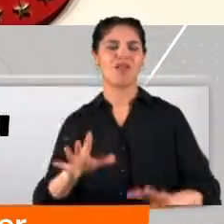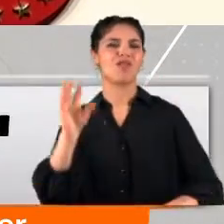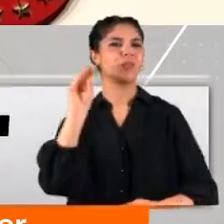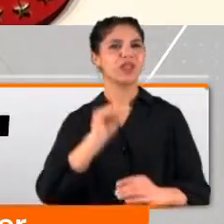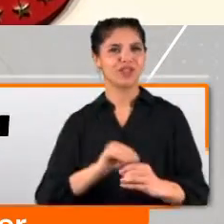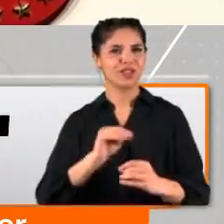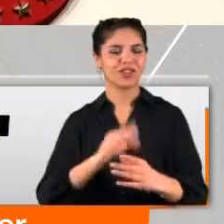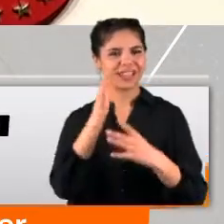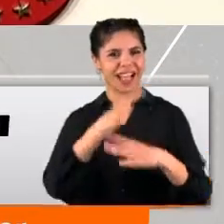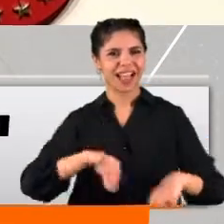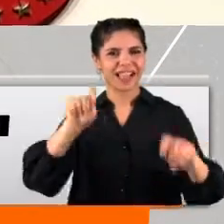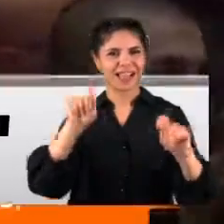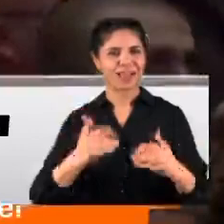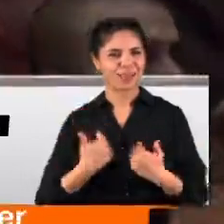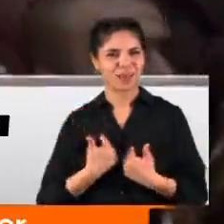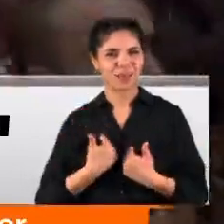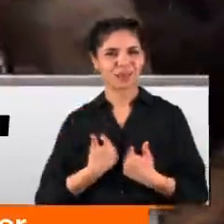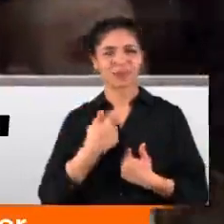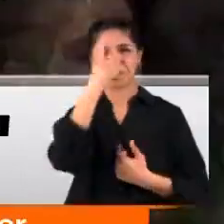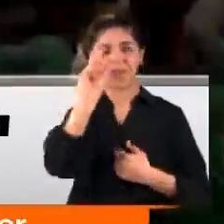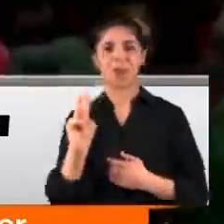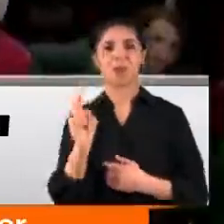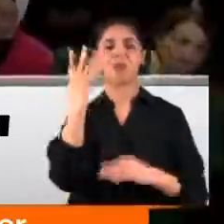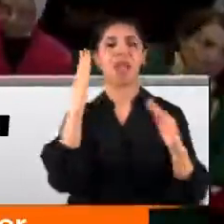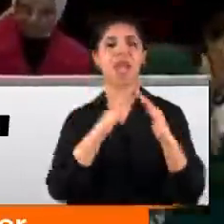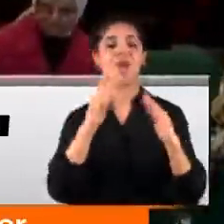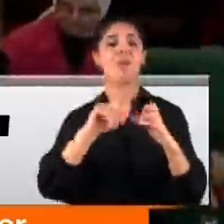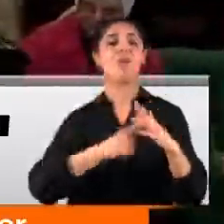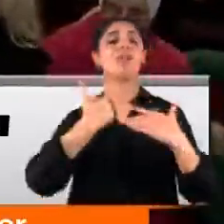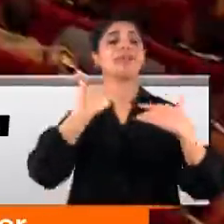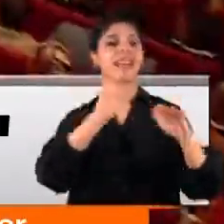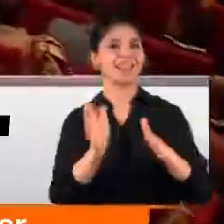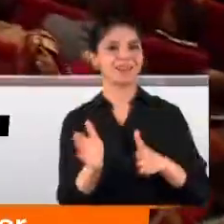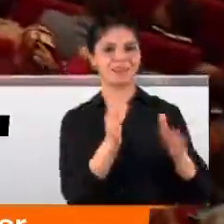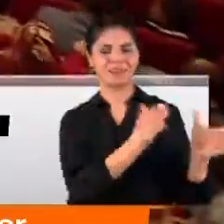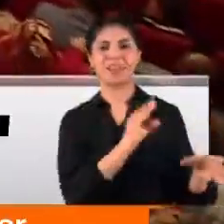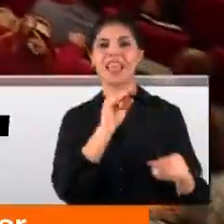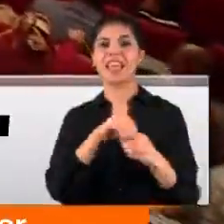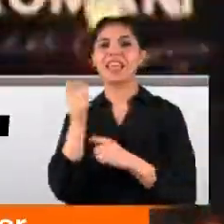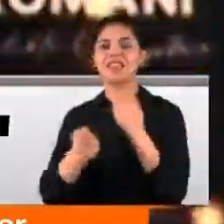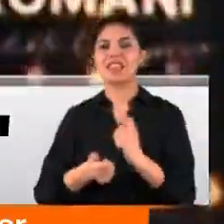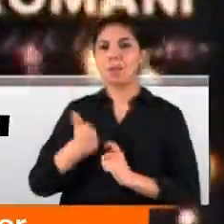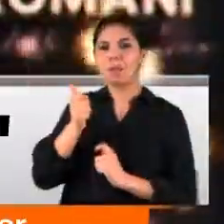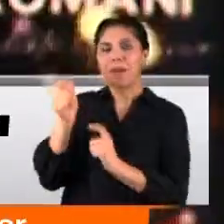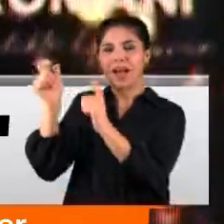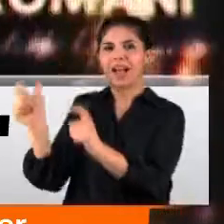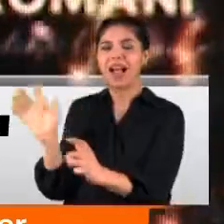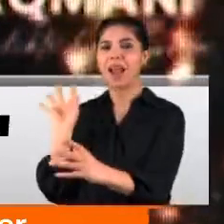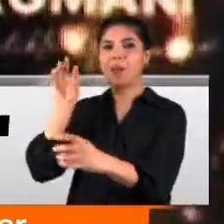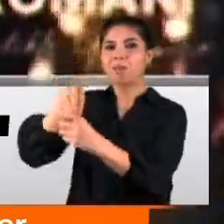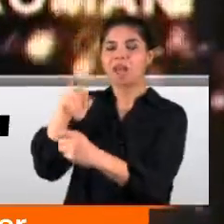için hazırlık yapıyoruz. Tek müjde sosyal konut projesi değildi. İçişleri Bakanlığımız